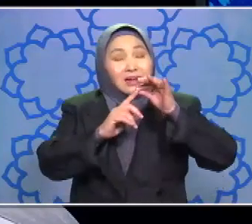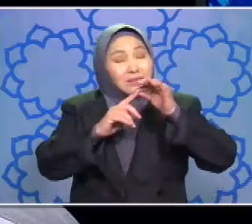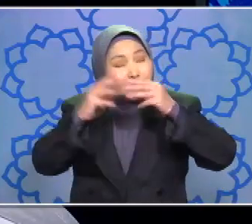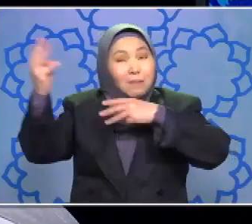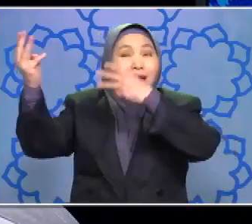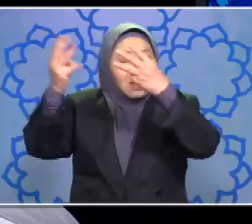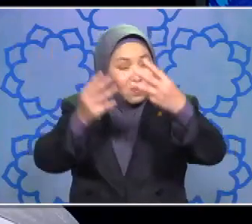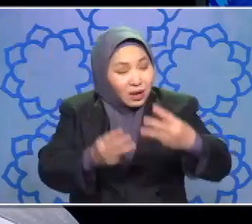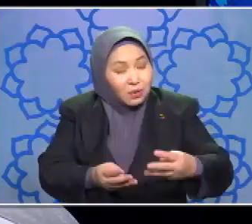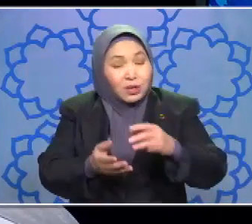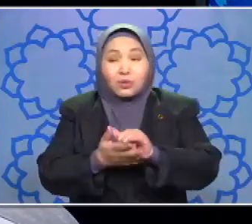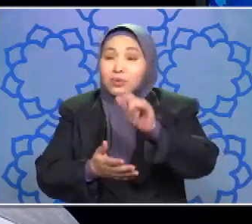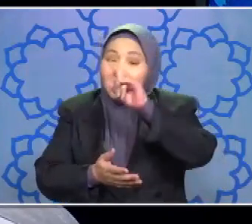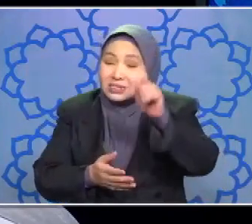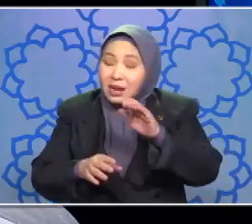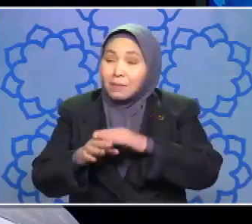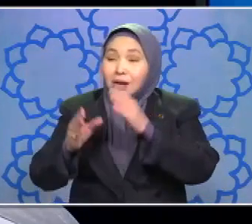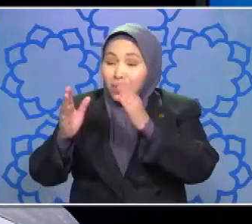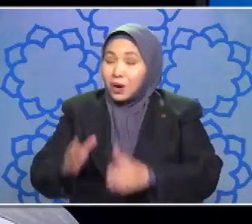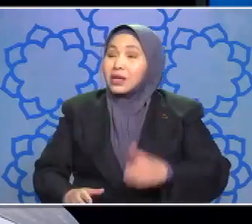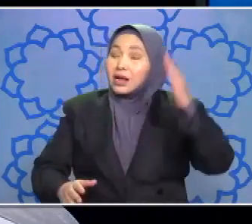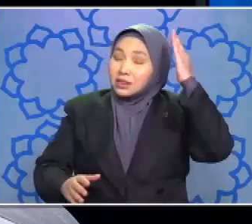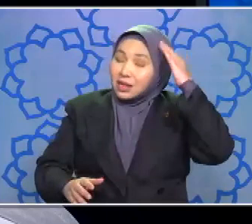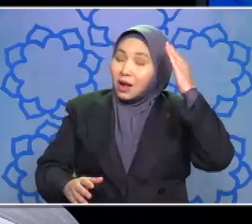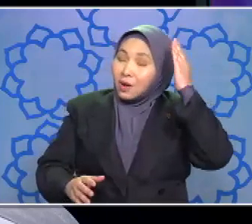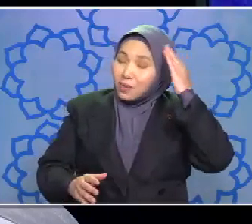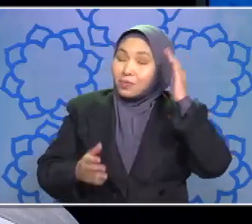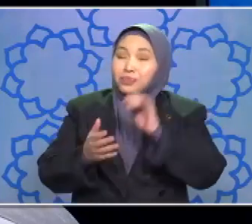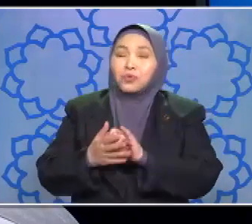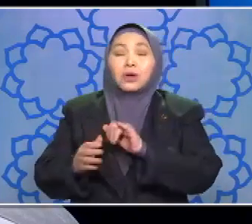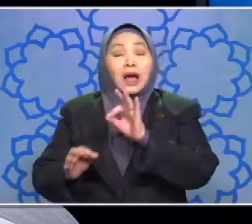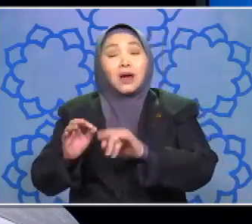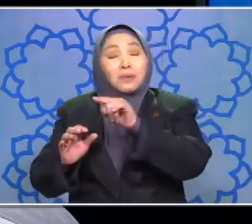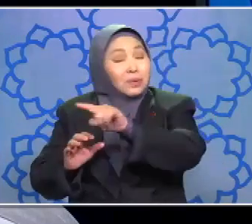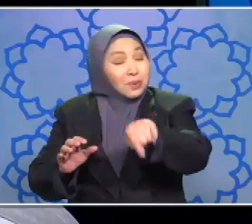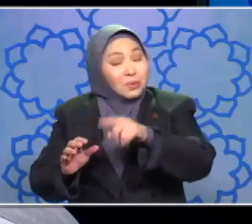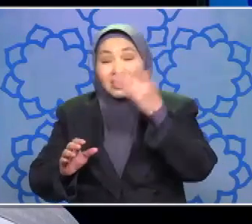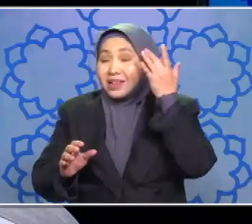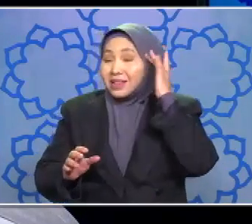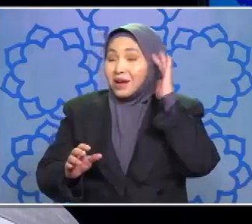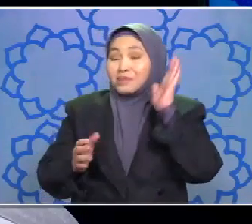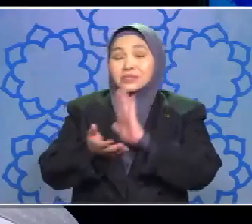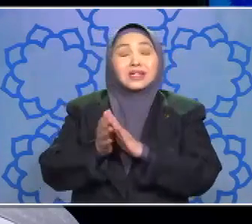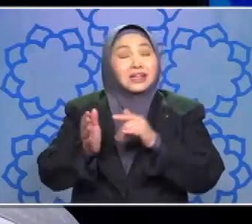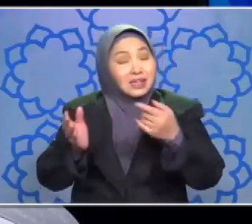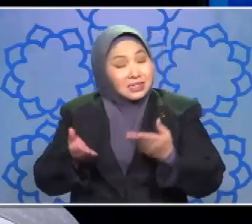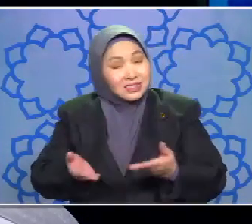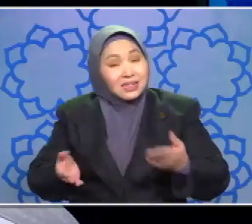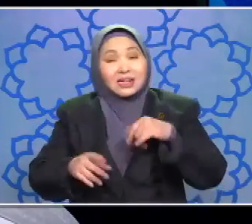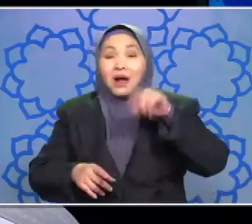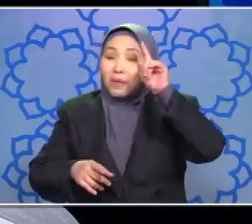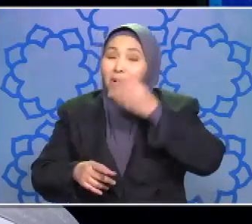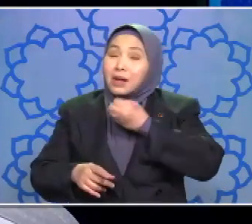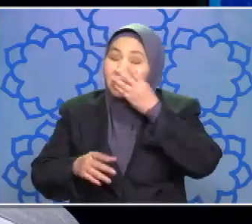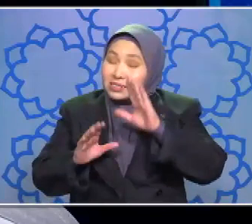kepada mereka, maka bertanyalah kepada orang yang mempunyai pengetahuan jika kamu tidak mengetahui. Jadi di sini Allah menyatakan cara untuk